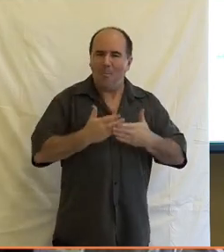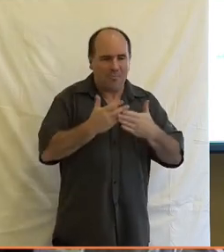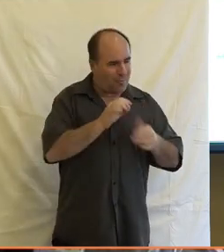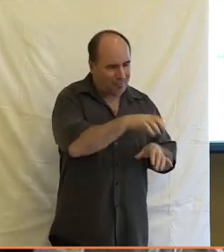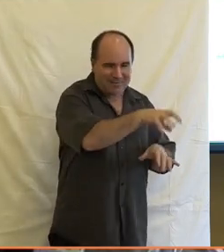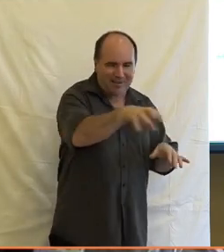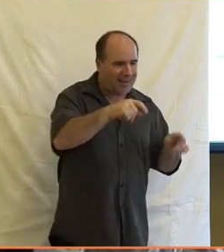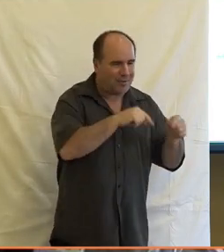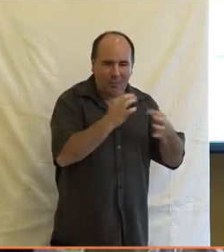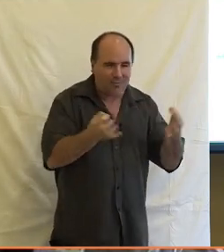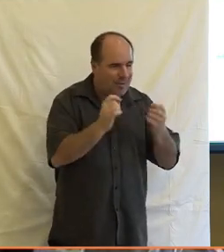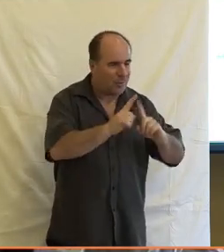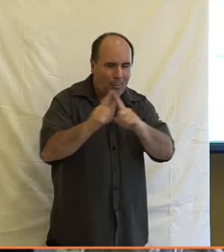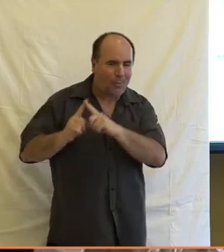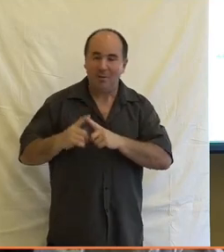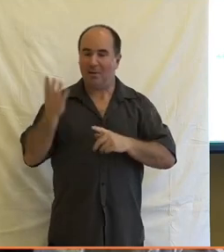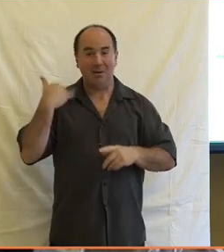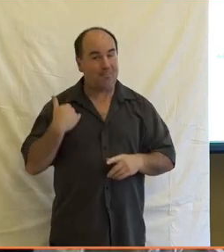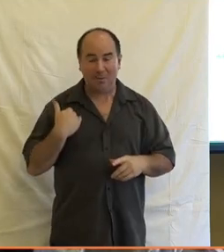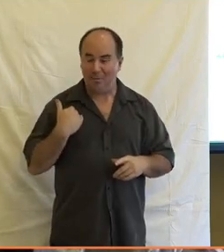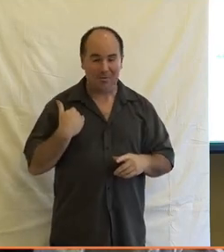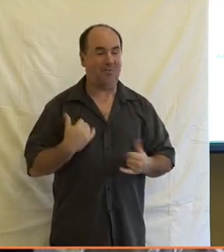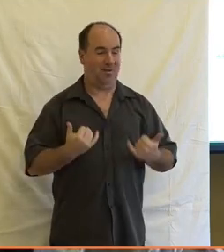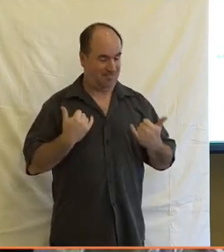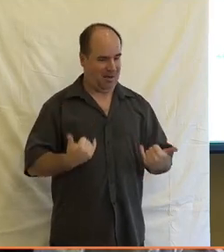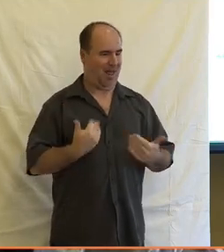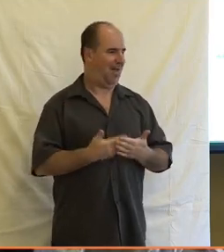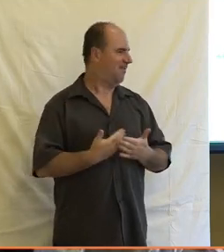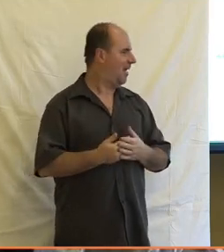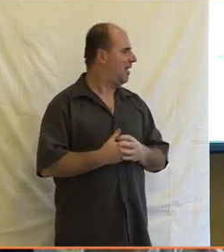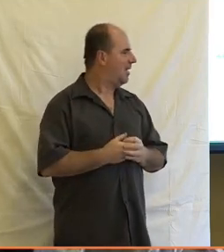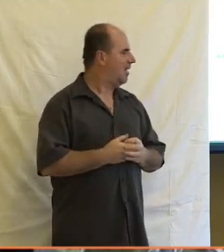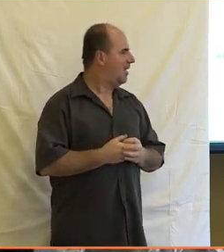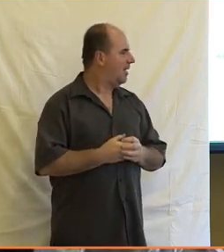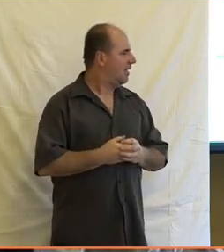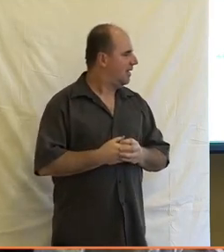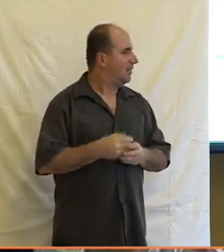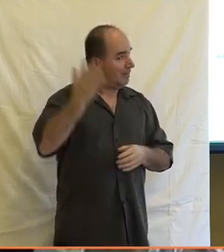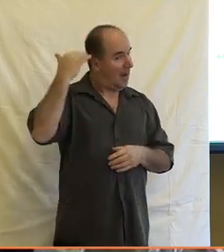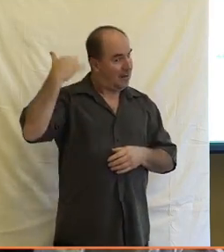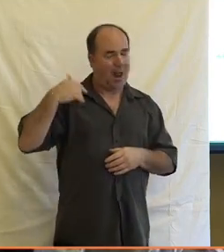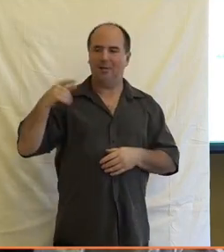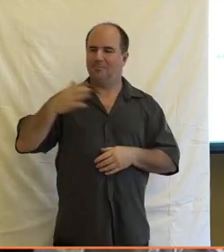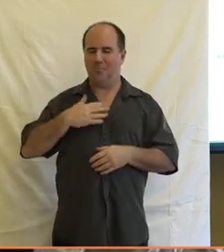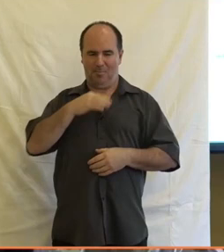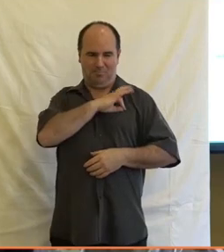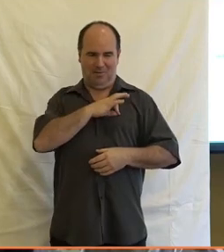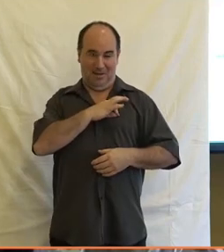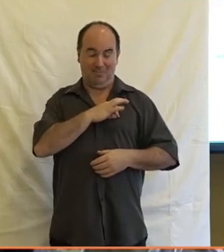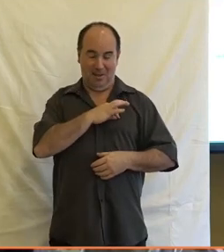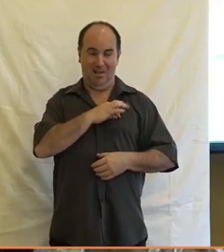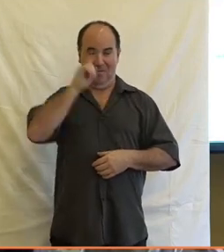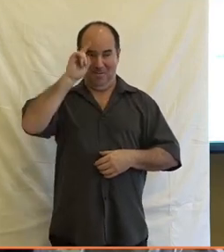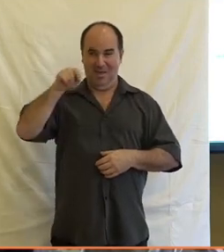ten trh byl velmi, velmi málo vymezen a tedy náš rodinný přítel zjistil, že na Technické univerzitě